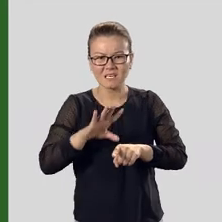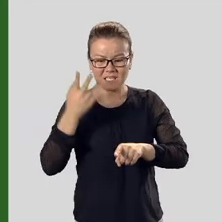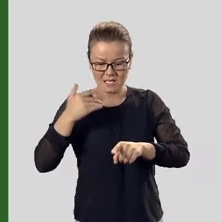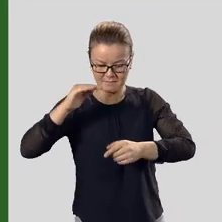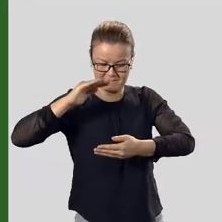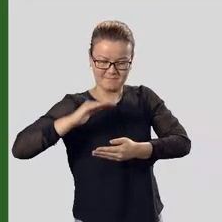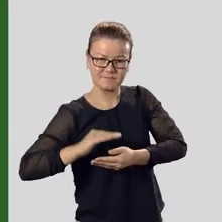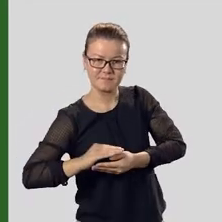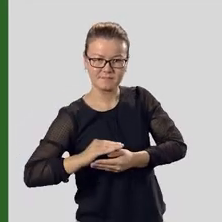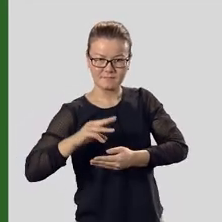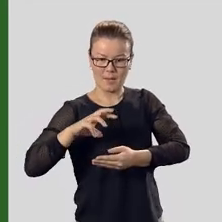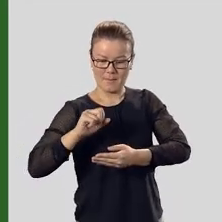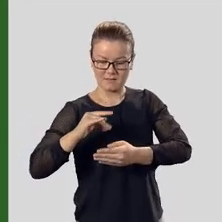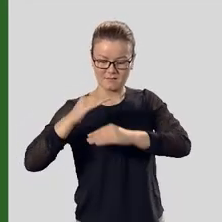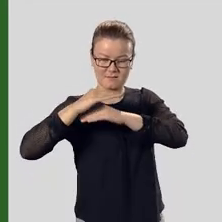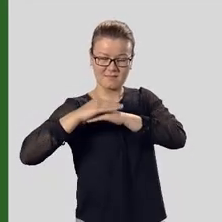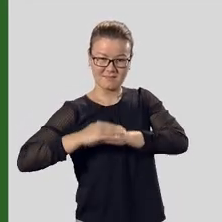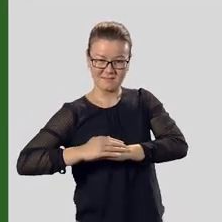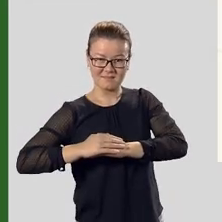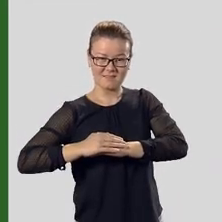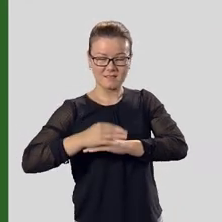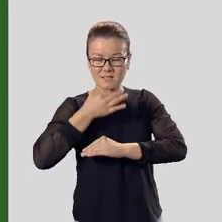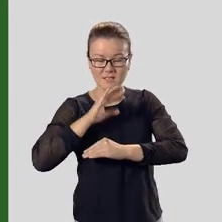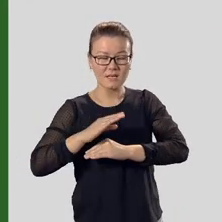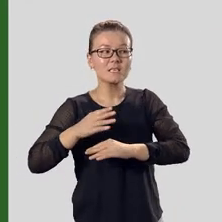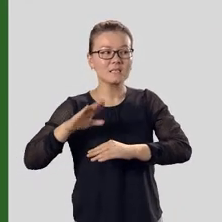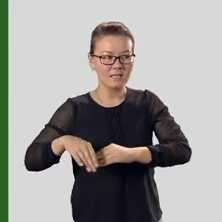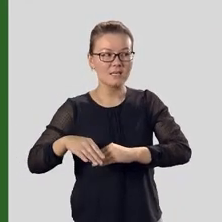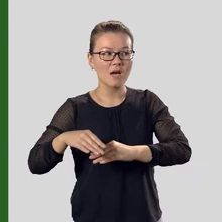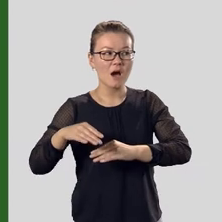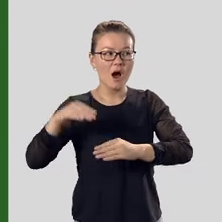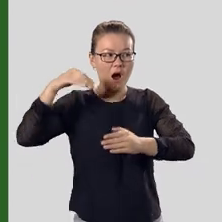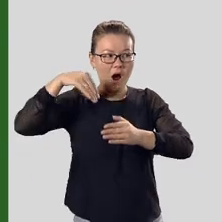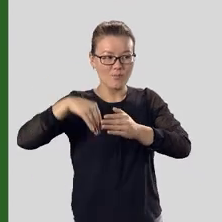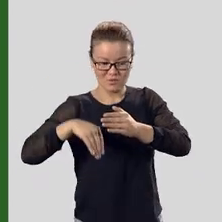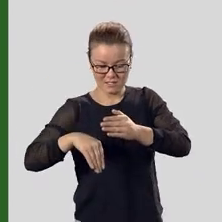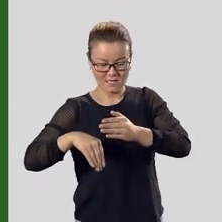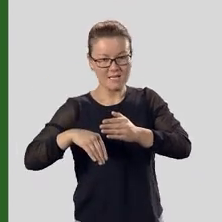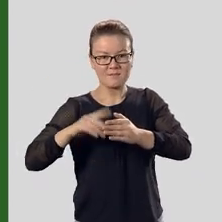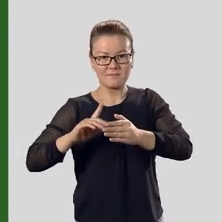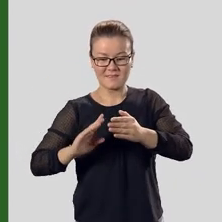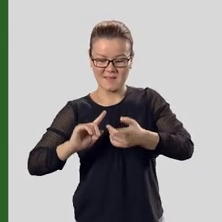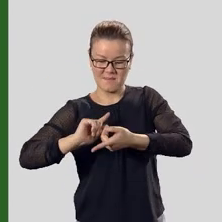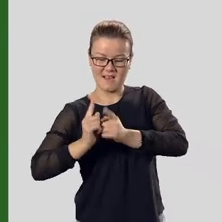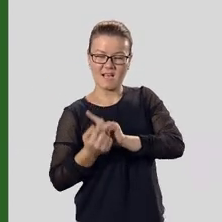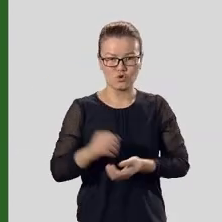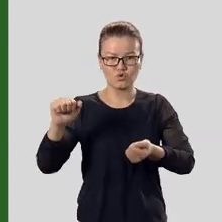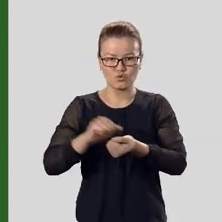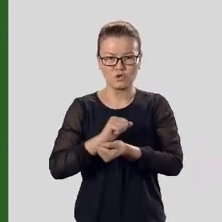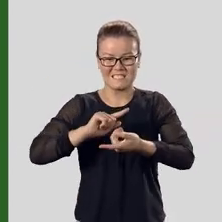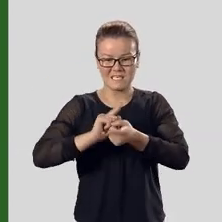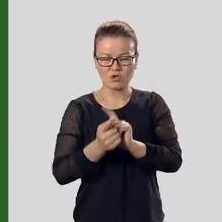нее давят. И тогда опускание сменяется подъемом.